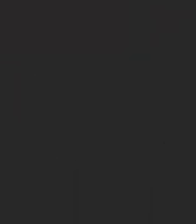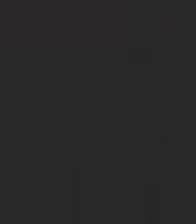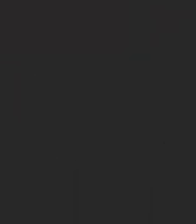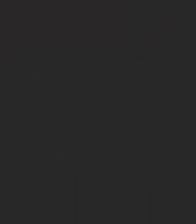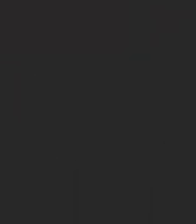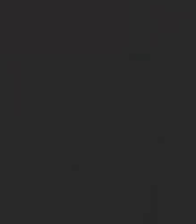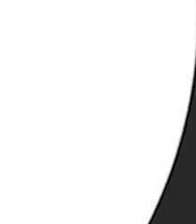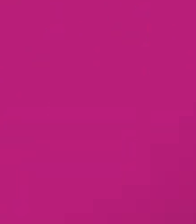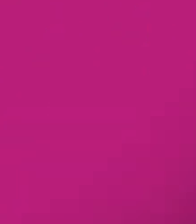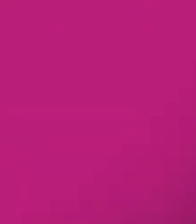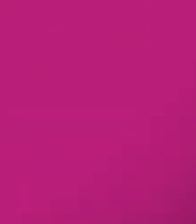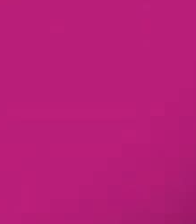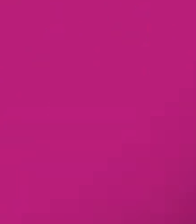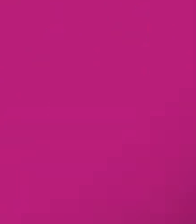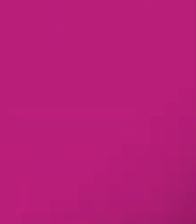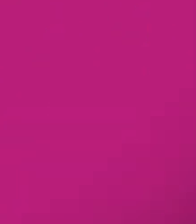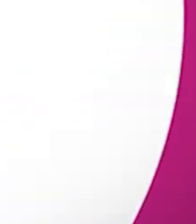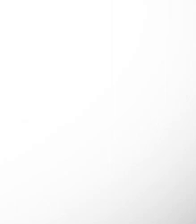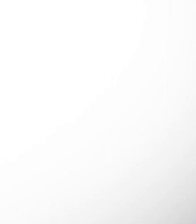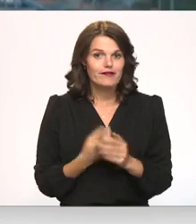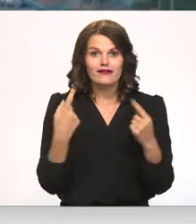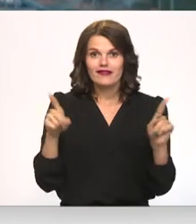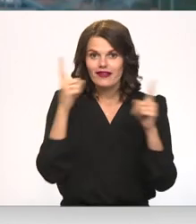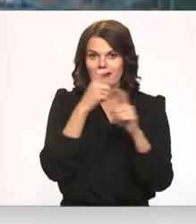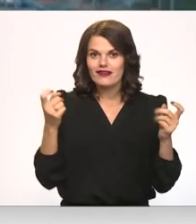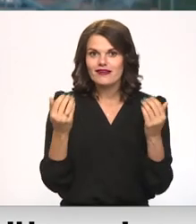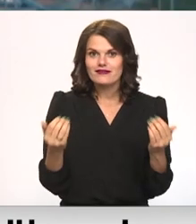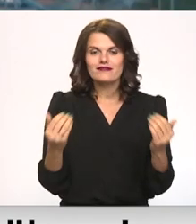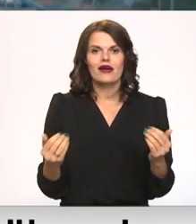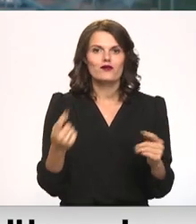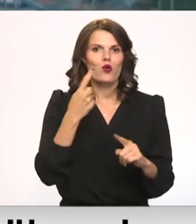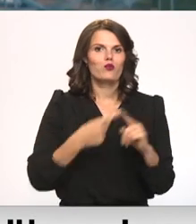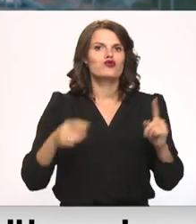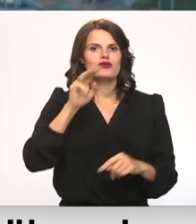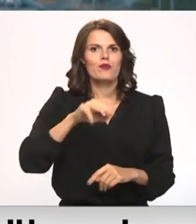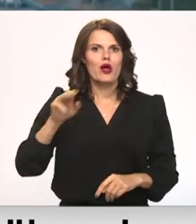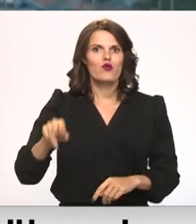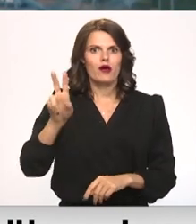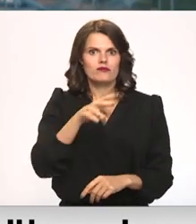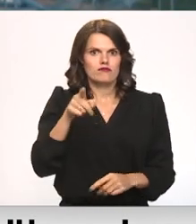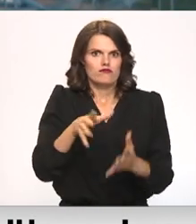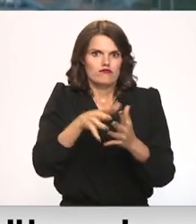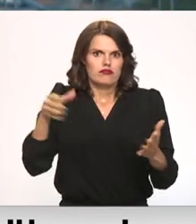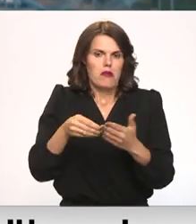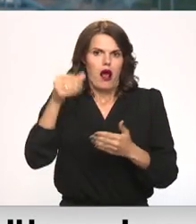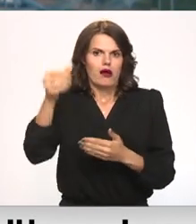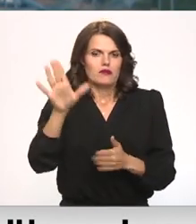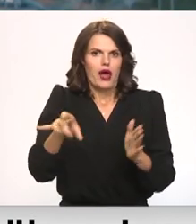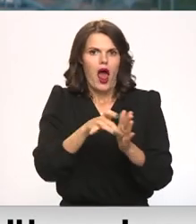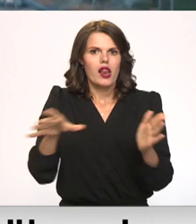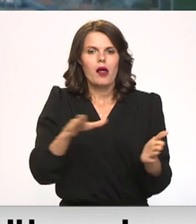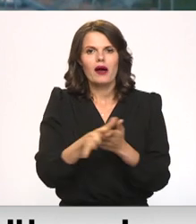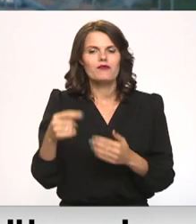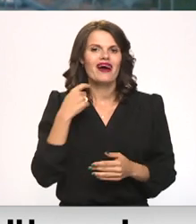Re, viss ēters ir te! 500 eiro. Tik liels rēķins par elektrības patēriņu augustā ir